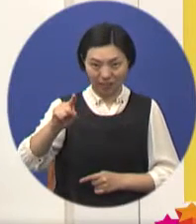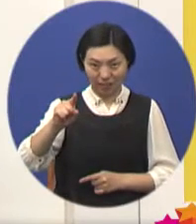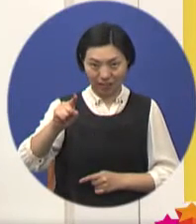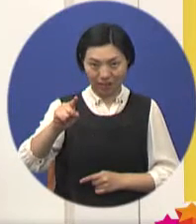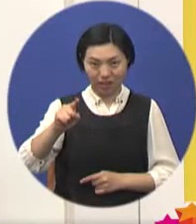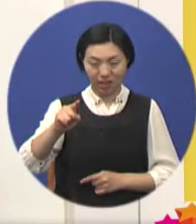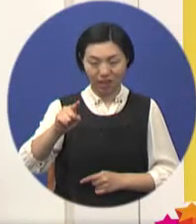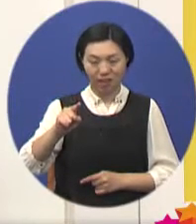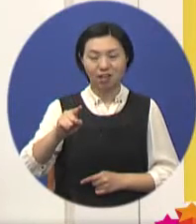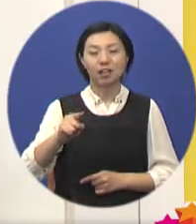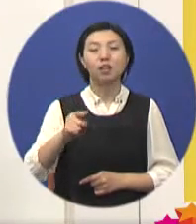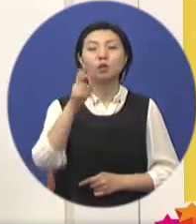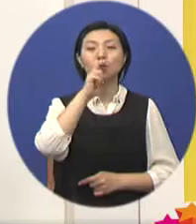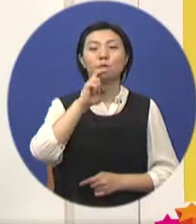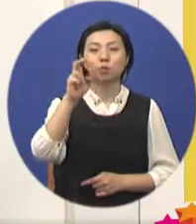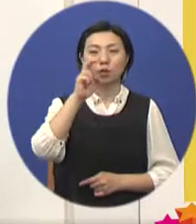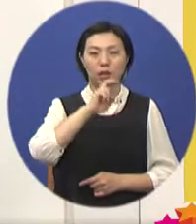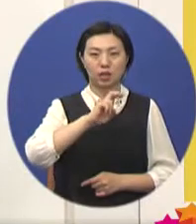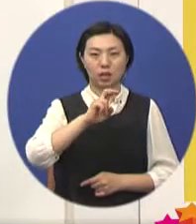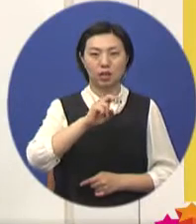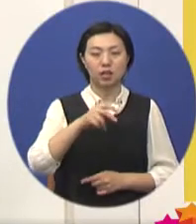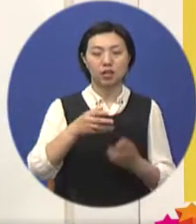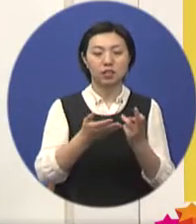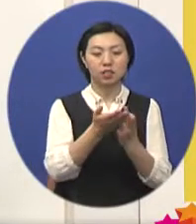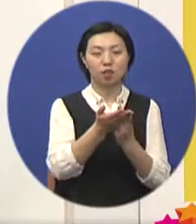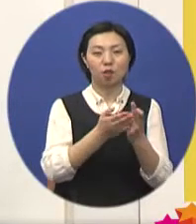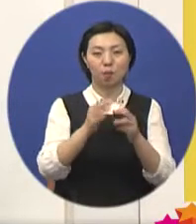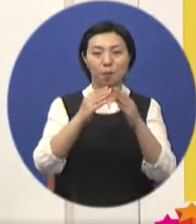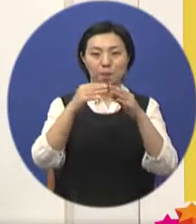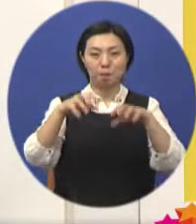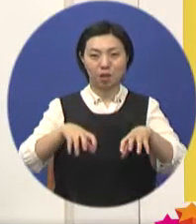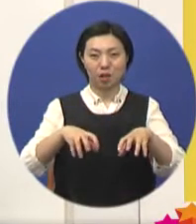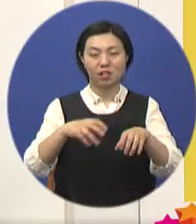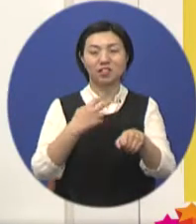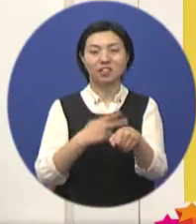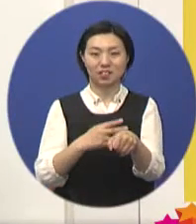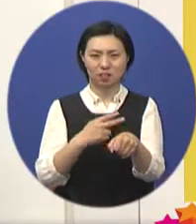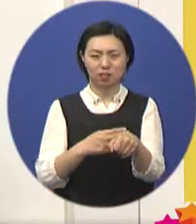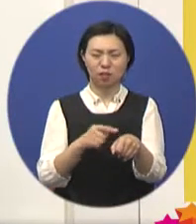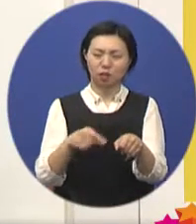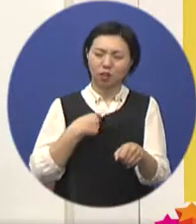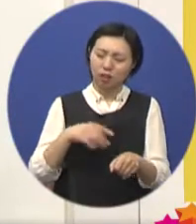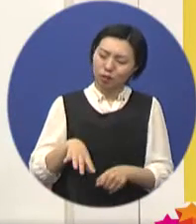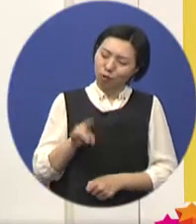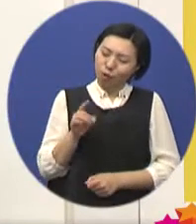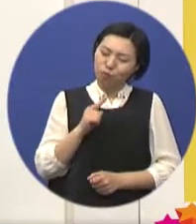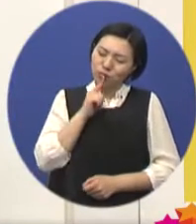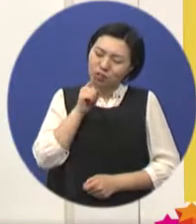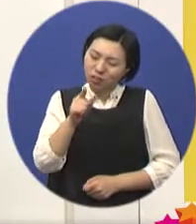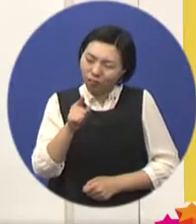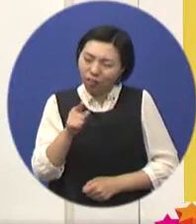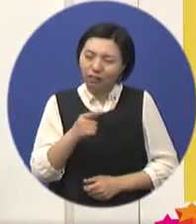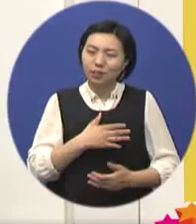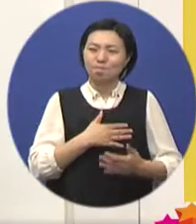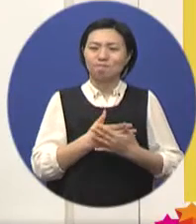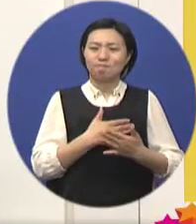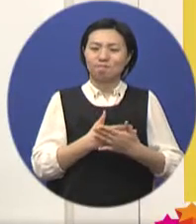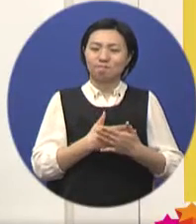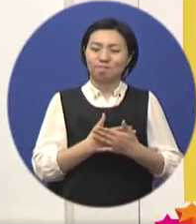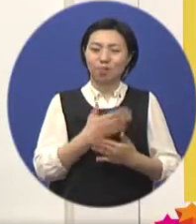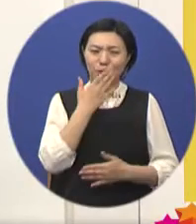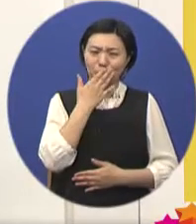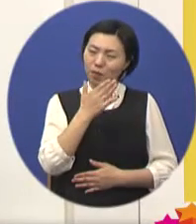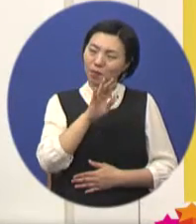산마을 선생님. 네. 아. 근데 이게 좀... 처음 하는 게 돼갖고 될라나 모르겠어요. 아유. 아, 처음 하시는 거세요? 예,